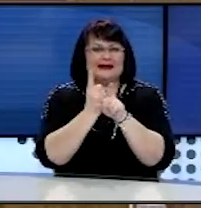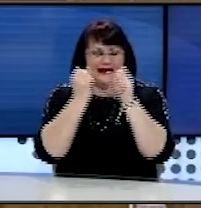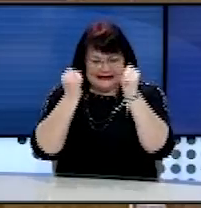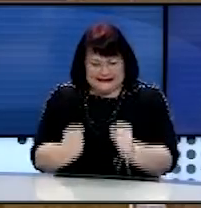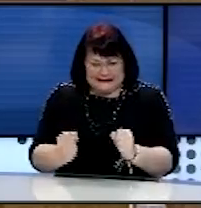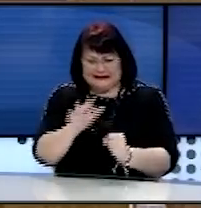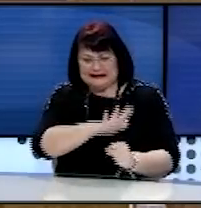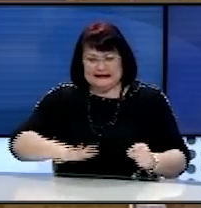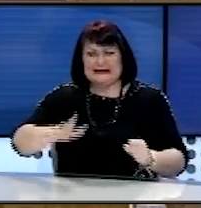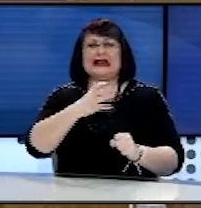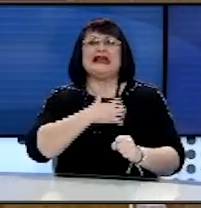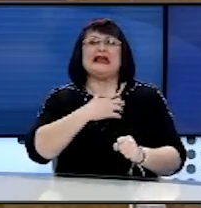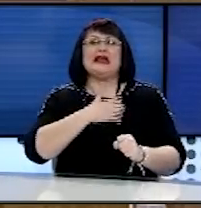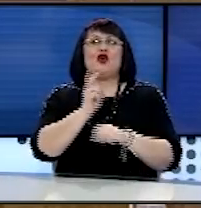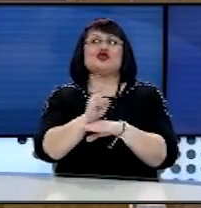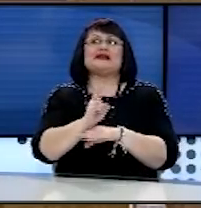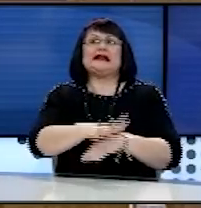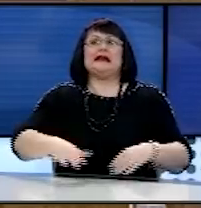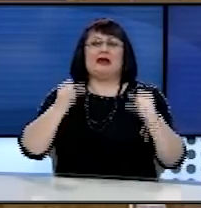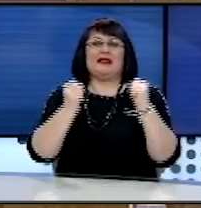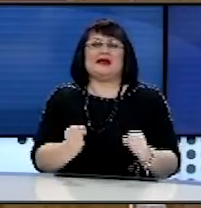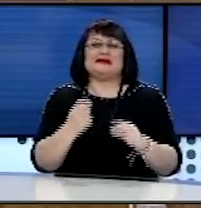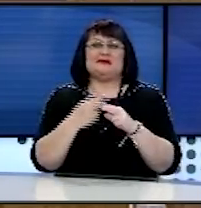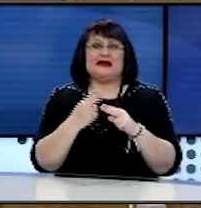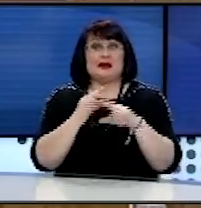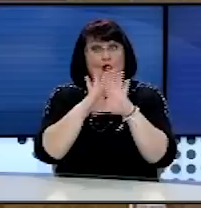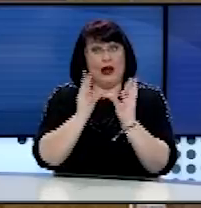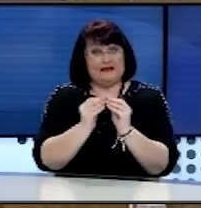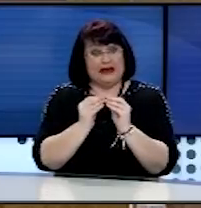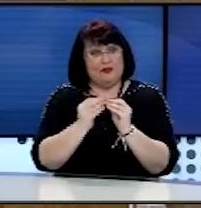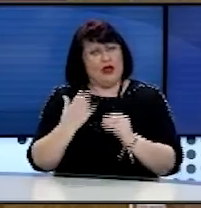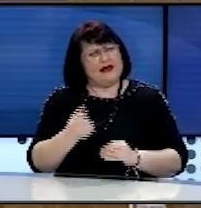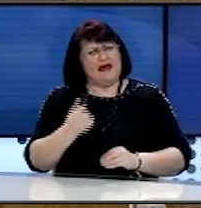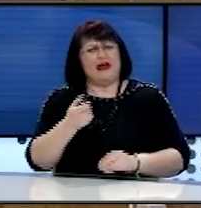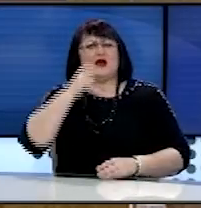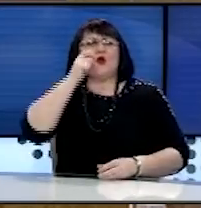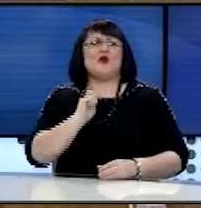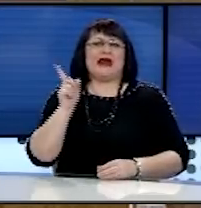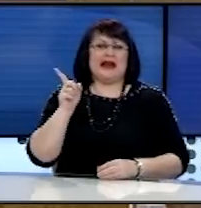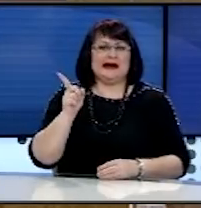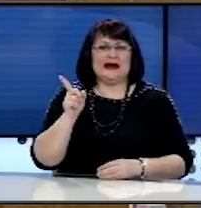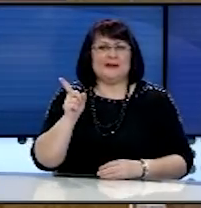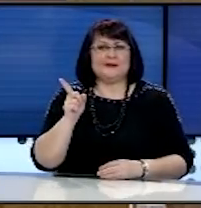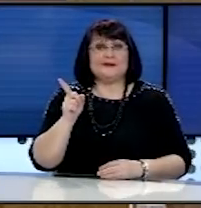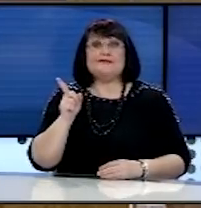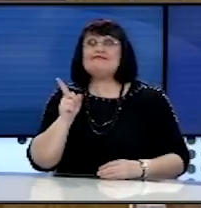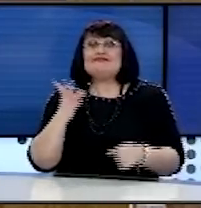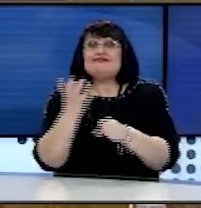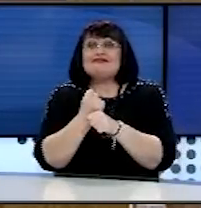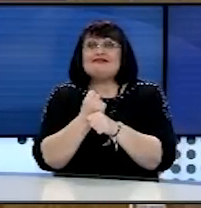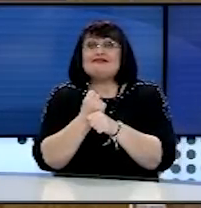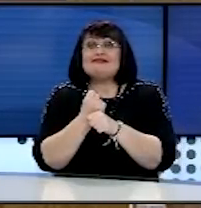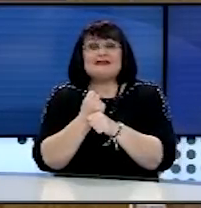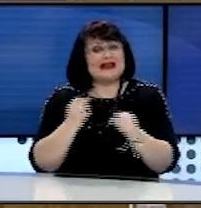σημαντική γεωστρατηγική θέση. Όλα αυτά τα προσόντα όμως όχι μόνο δεν τις εξασφάλισαν